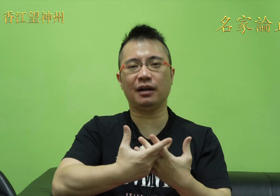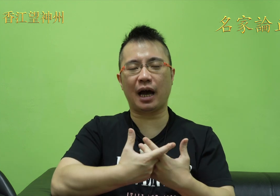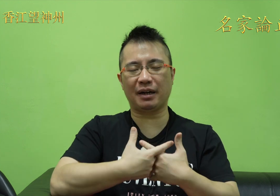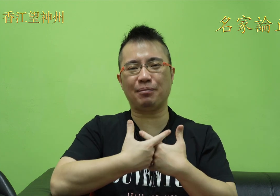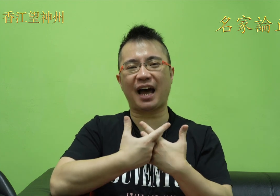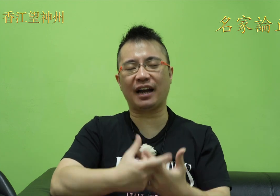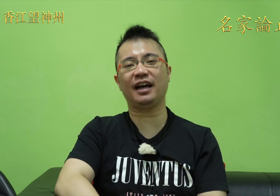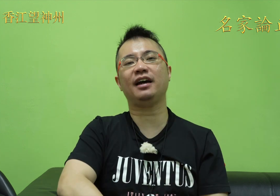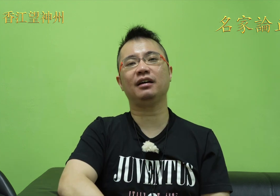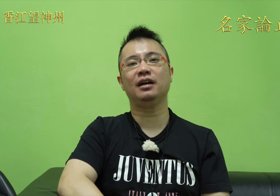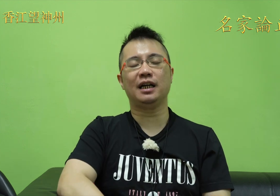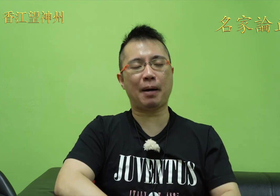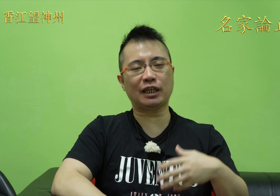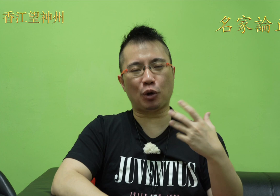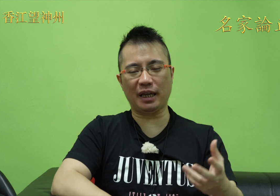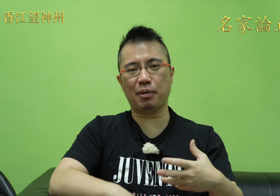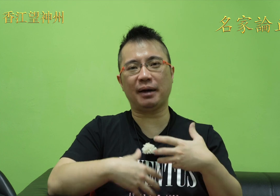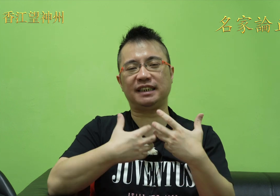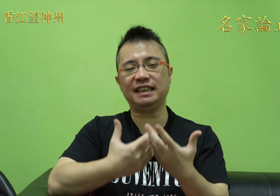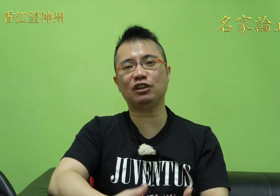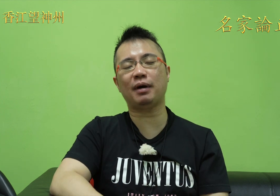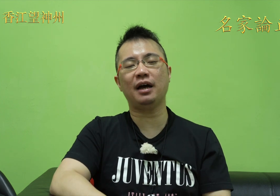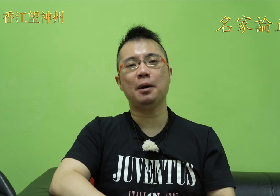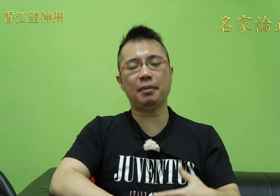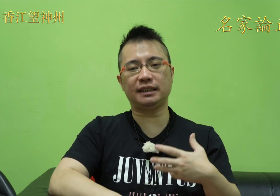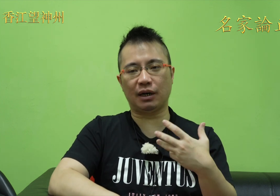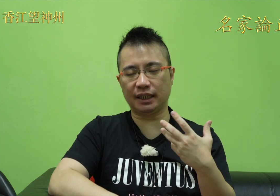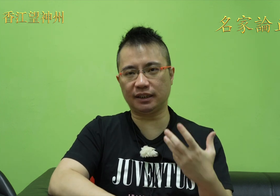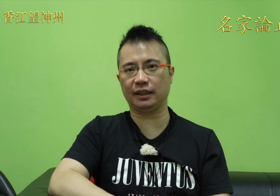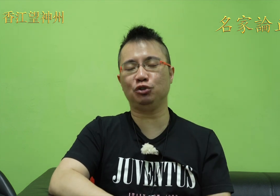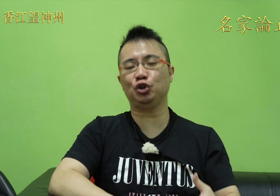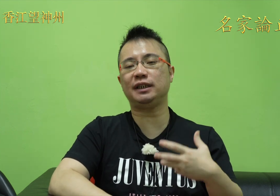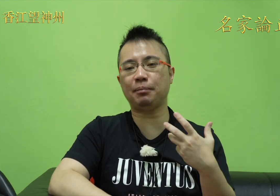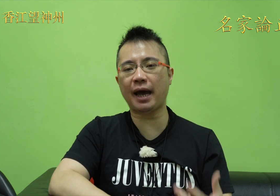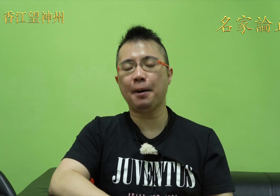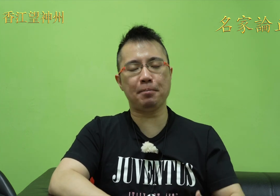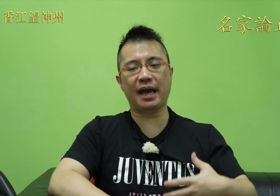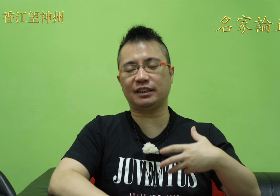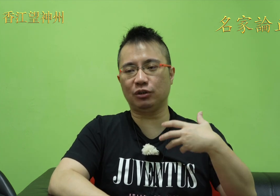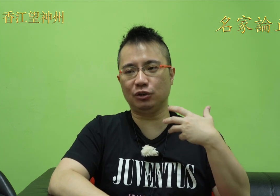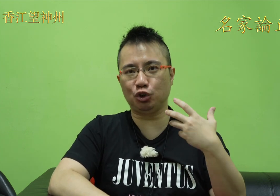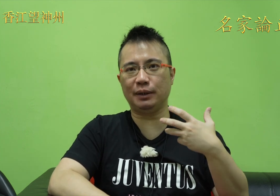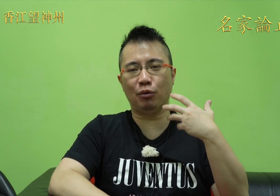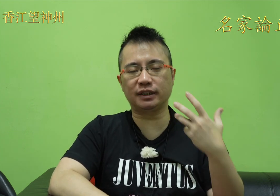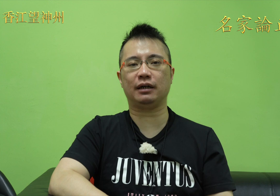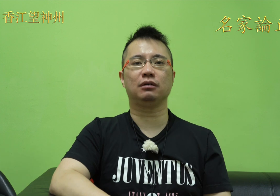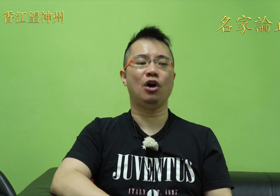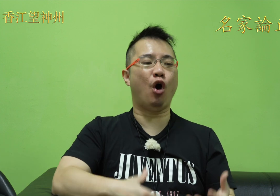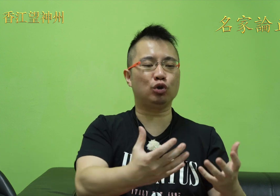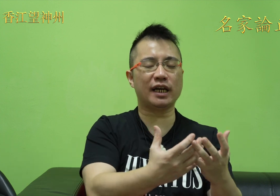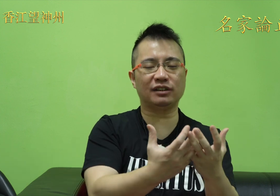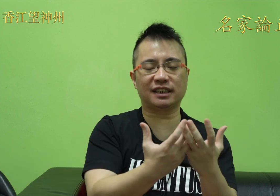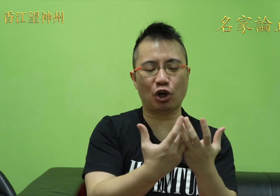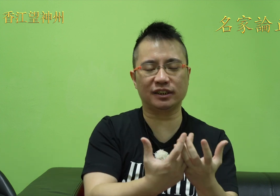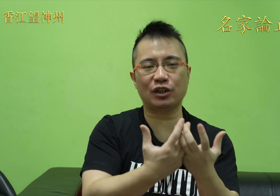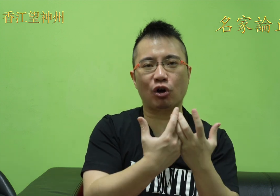引係咪咁難呢？你派得藥俾人要派埋指引噶嘛？咩時候先食？要注意啲咩？咩人就要注意唔好食？好